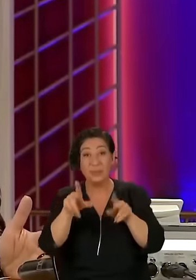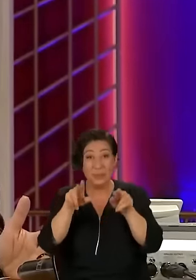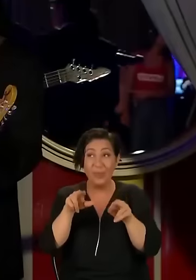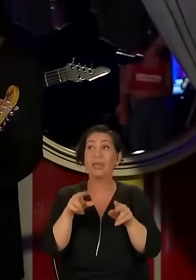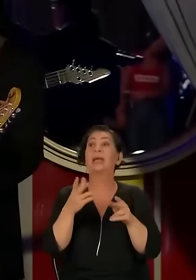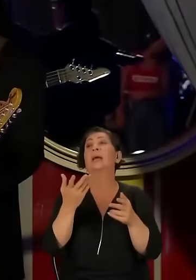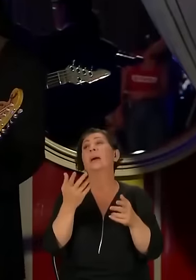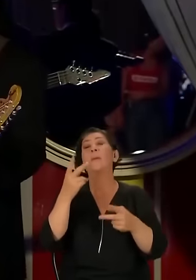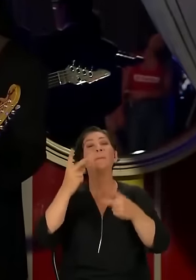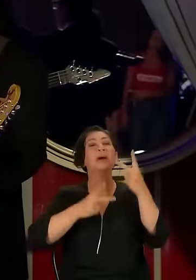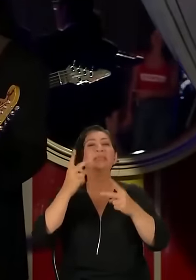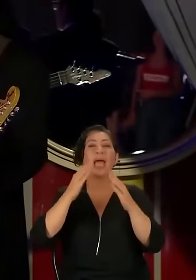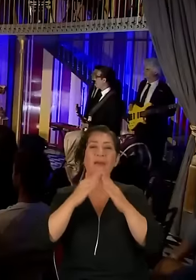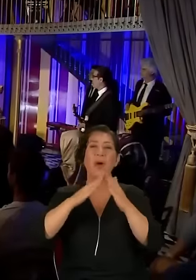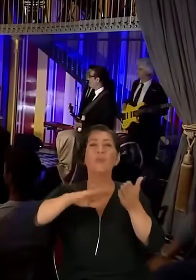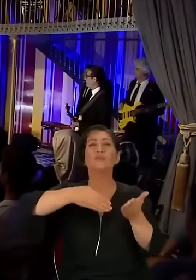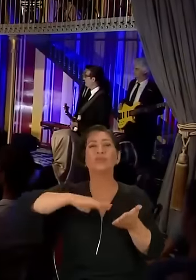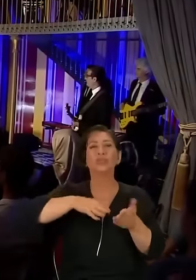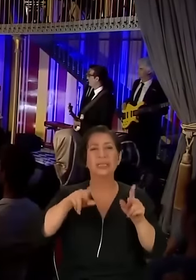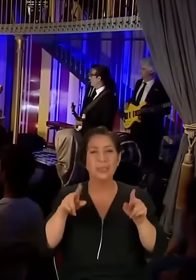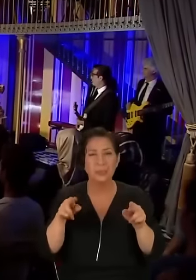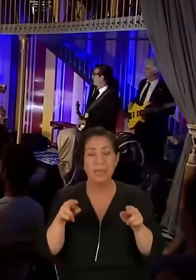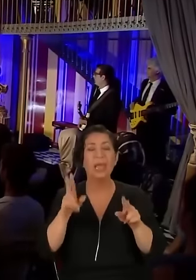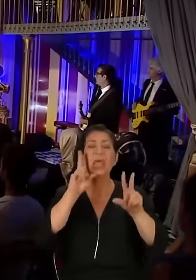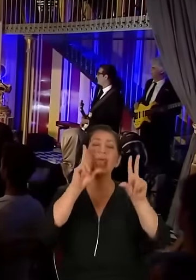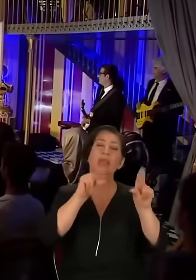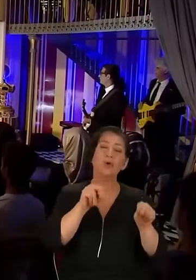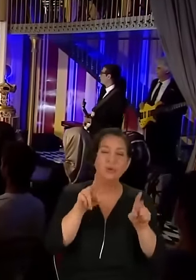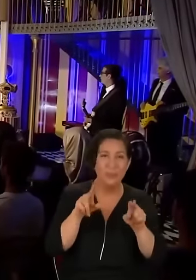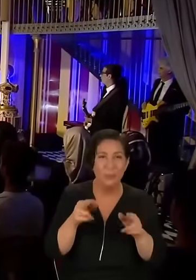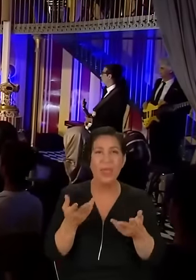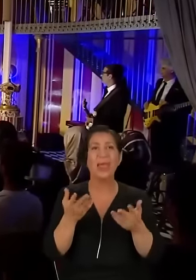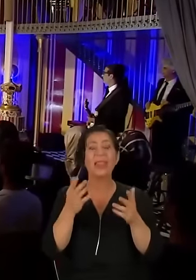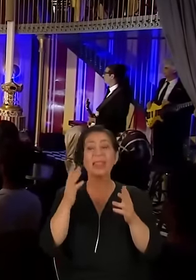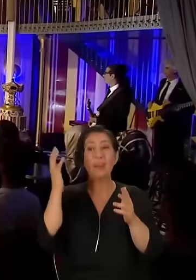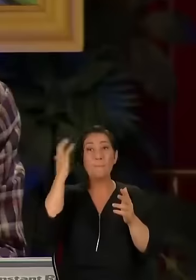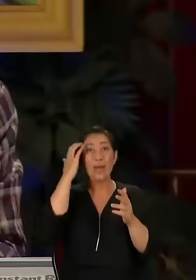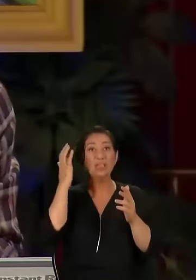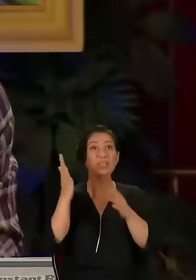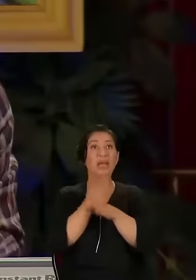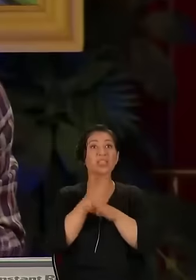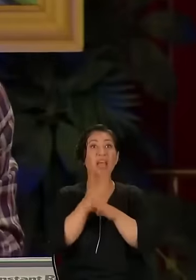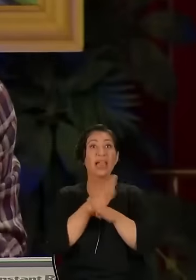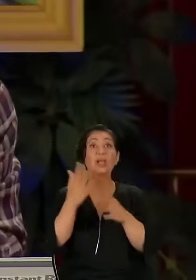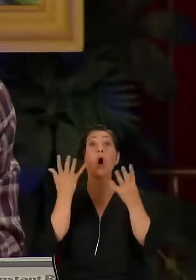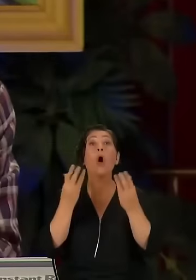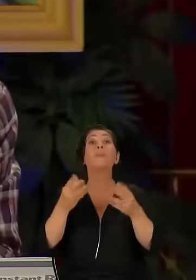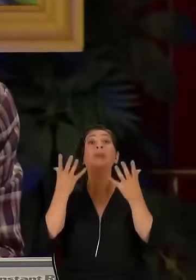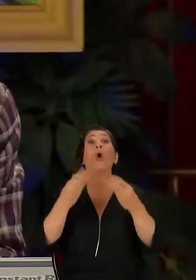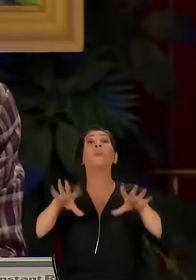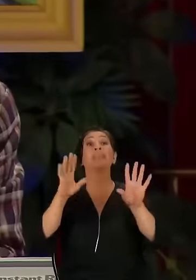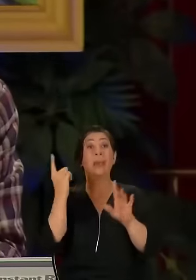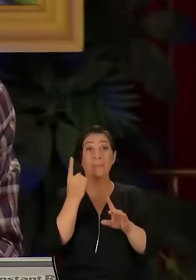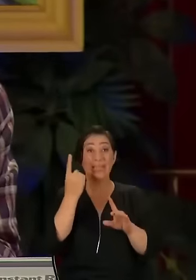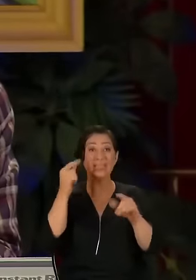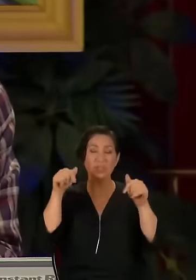gibi, bazı evlerde bulaşık makinesi gibi, yatak odası gibi temel mobilyalardan olmazsa